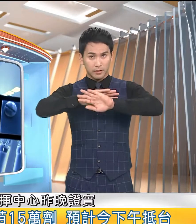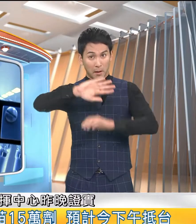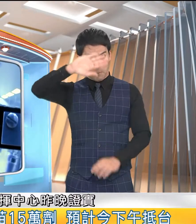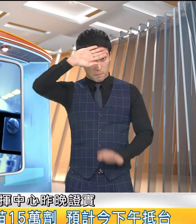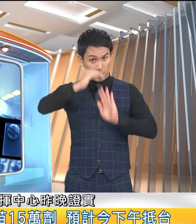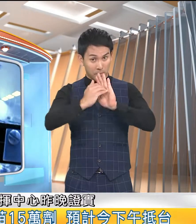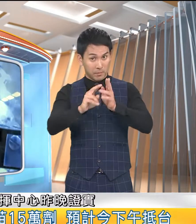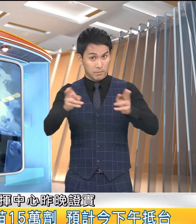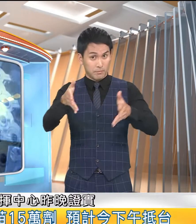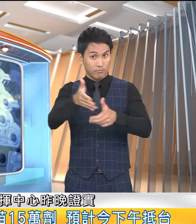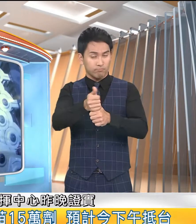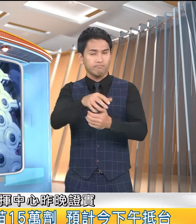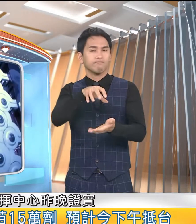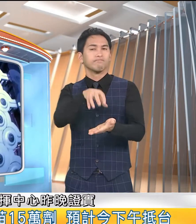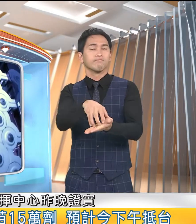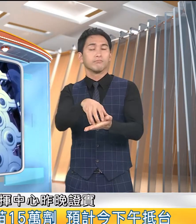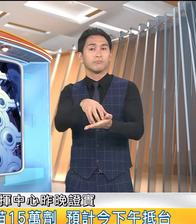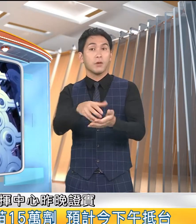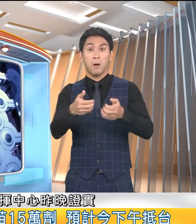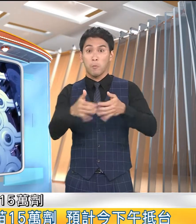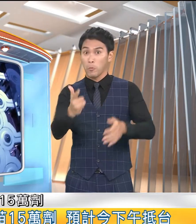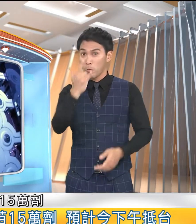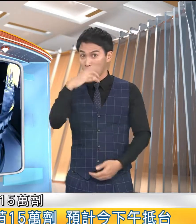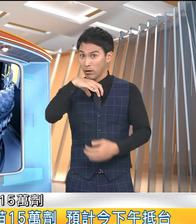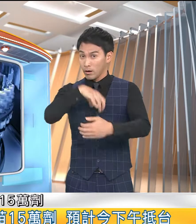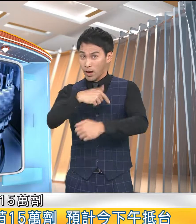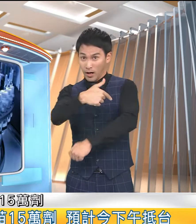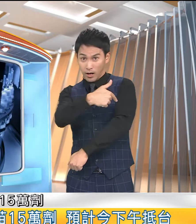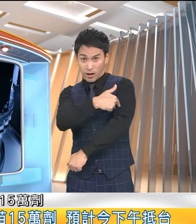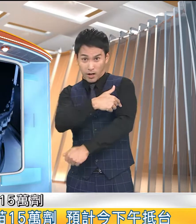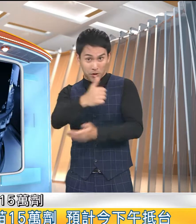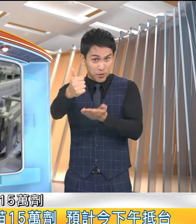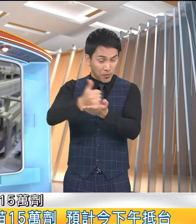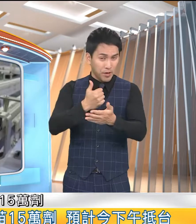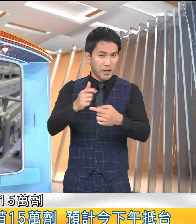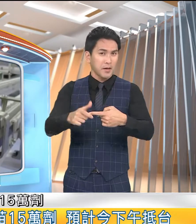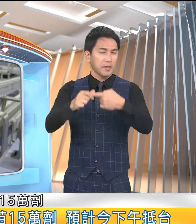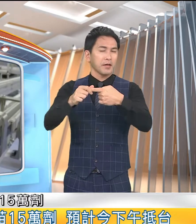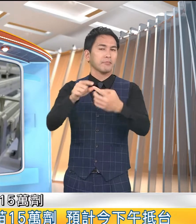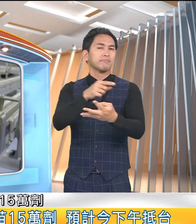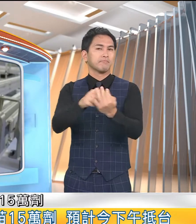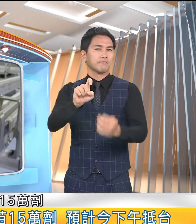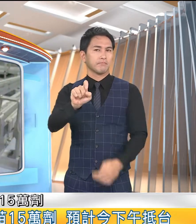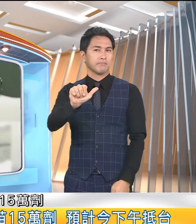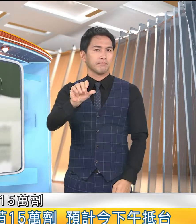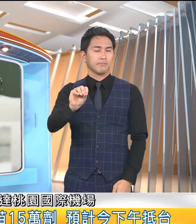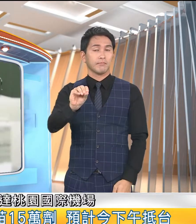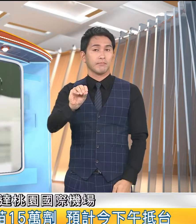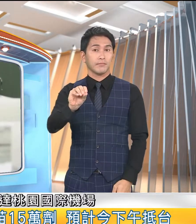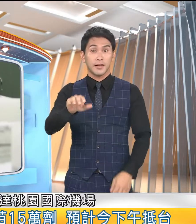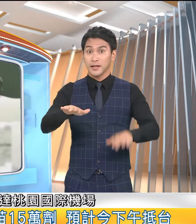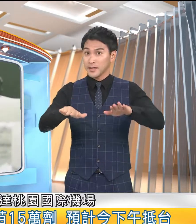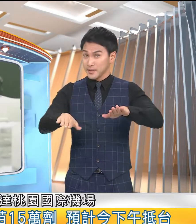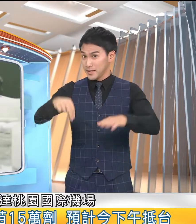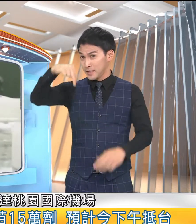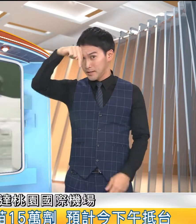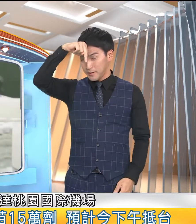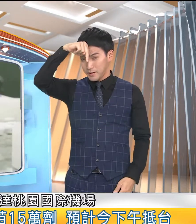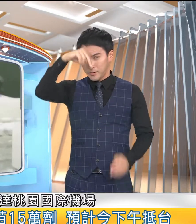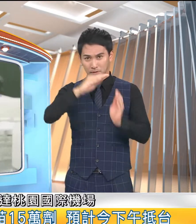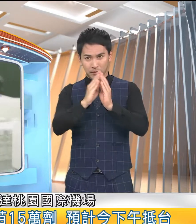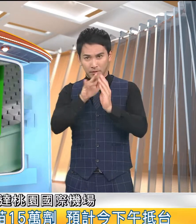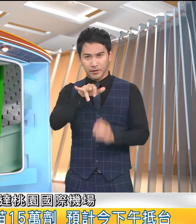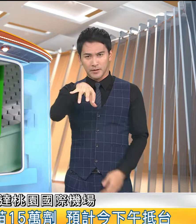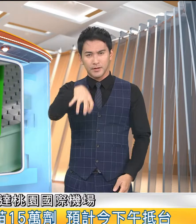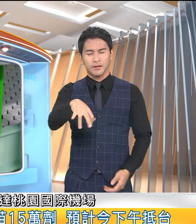中央流行疫情指挥中心昨晚证实，首批莫德纳疫苗15万剂，预计今天下